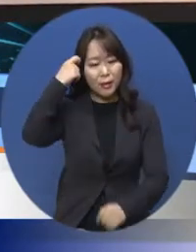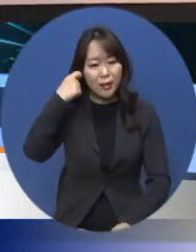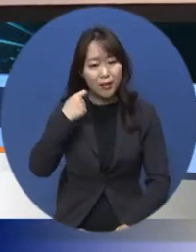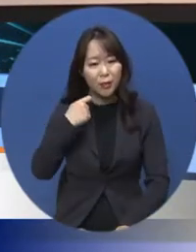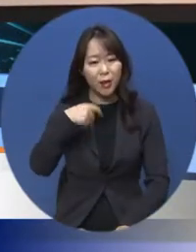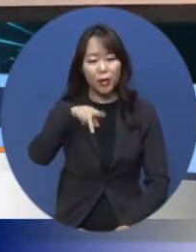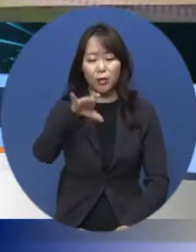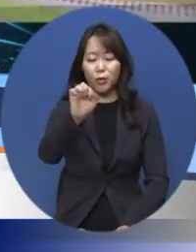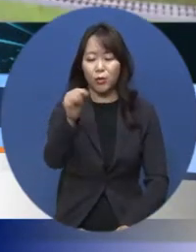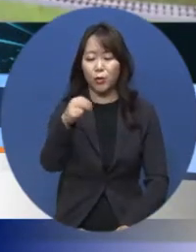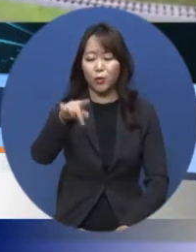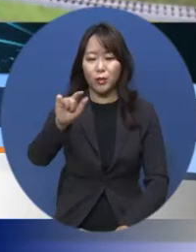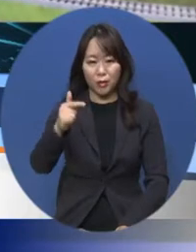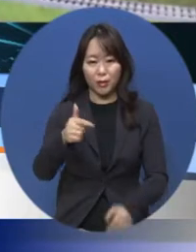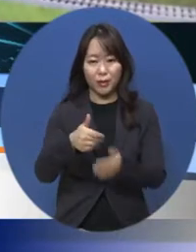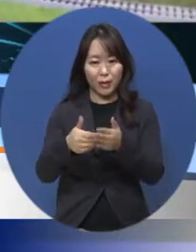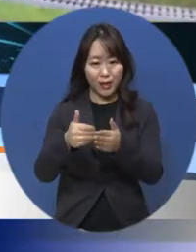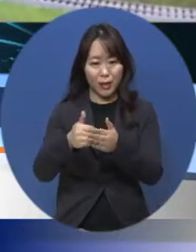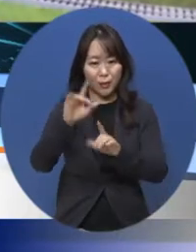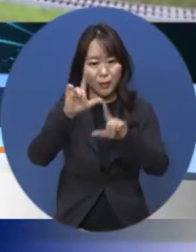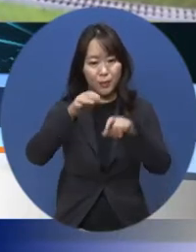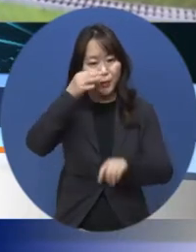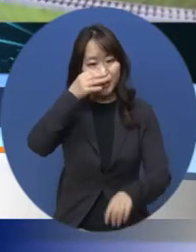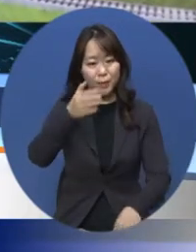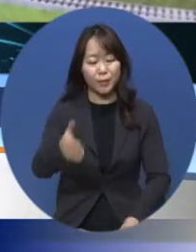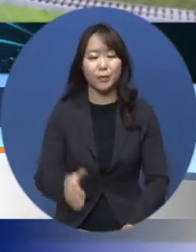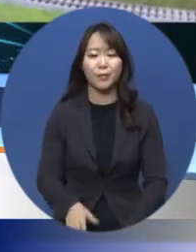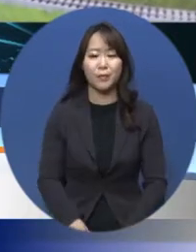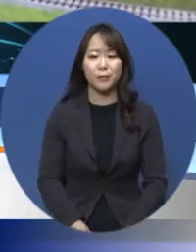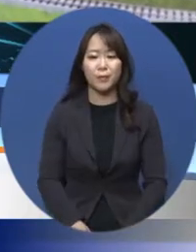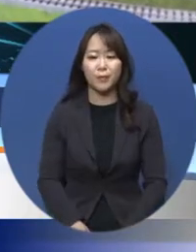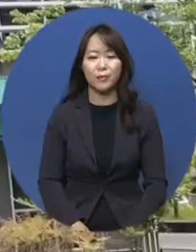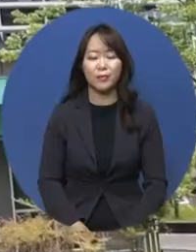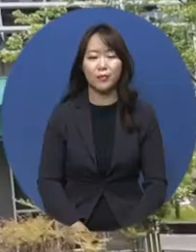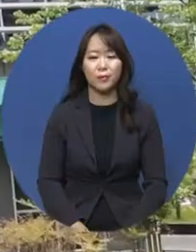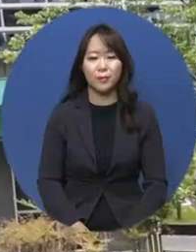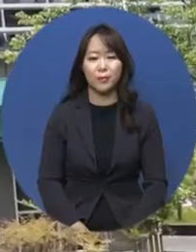정호선 작가의 전시회 현장에 이소영 기자가 다녀왔습니다.